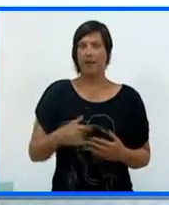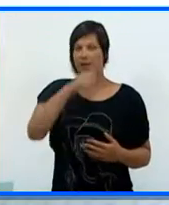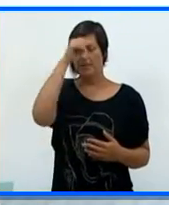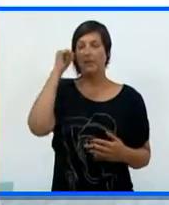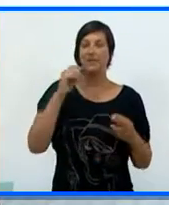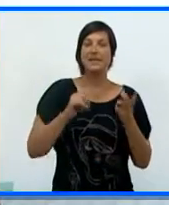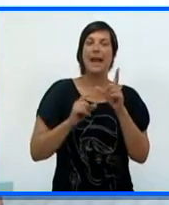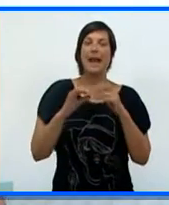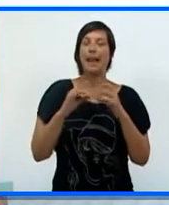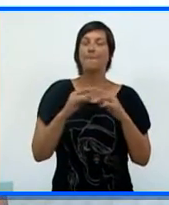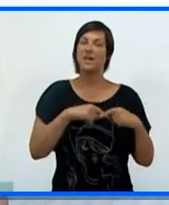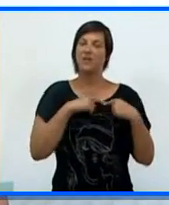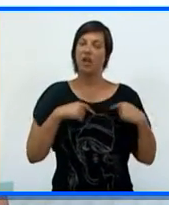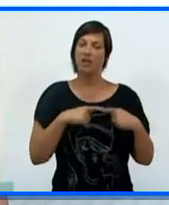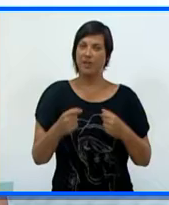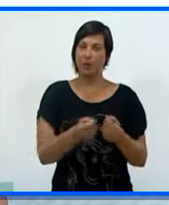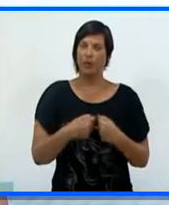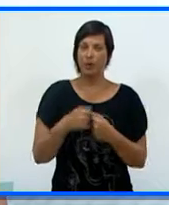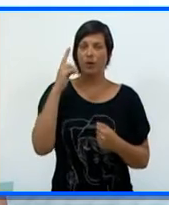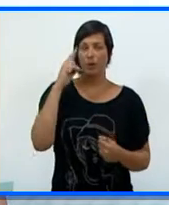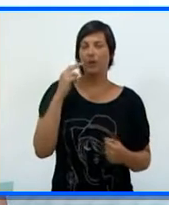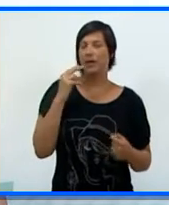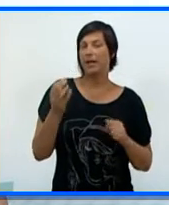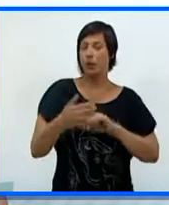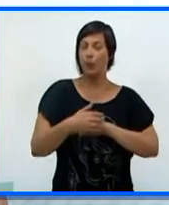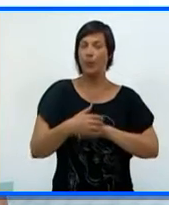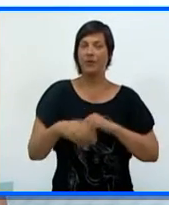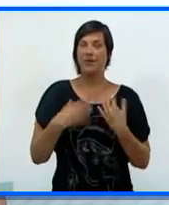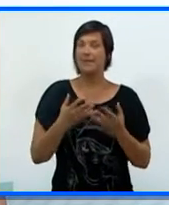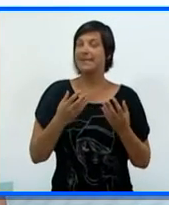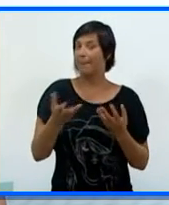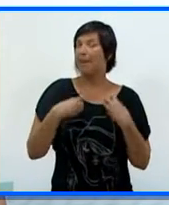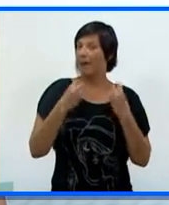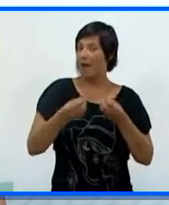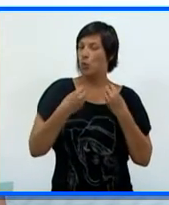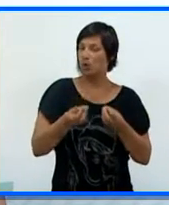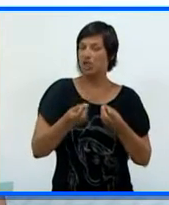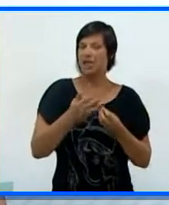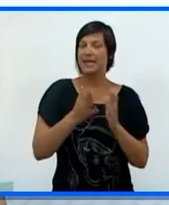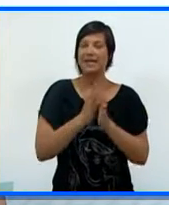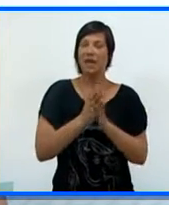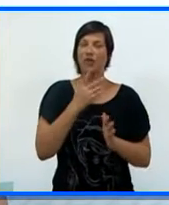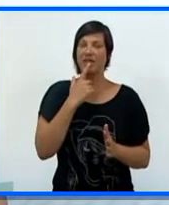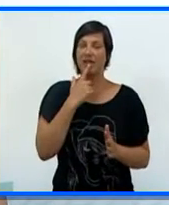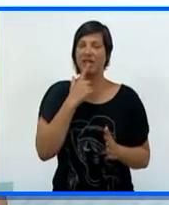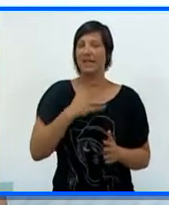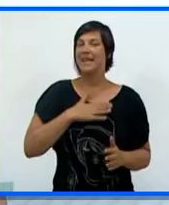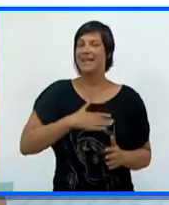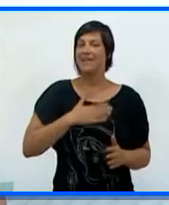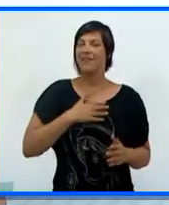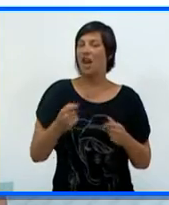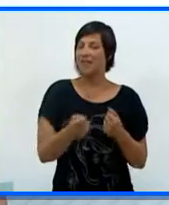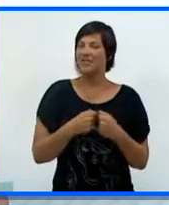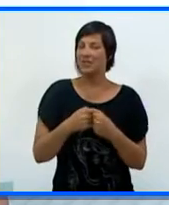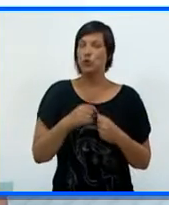Zovem Sani Liban, volontiram u udruzi gluhih i nagluhih Dubrovnik, gdje sam i naučila znakovni jezik i zavolila